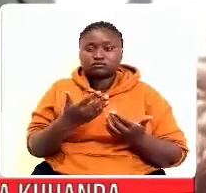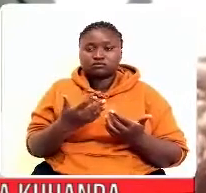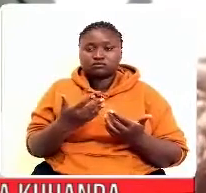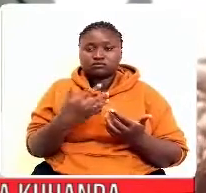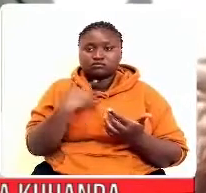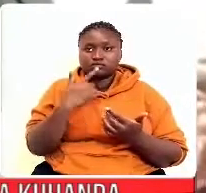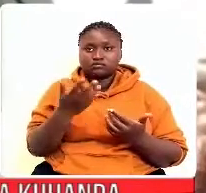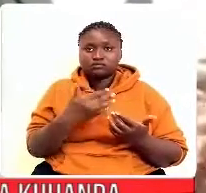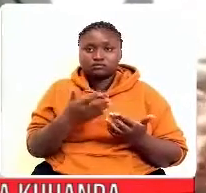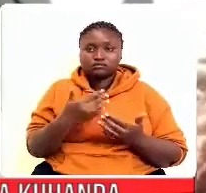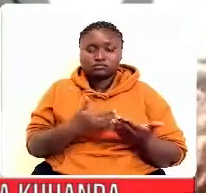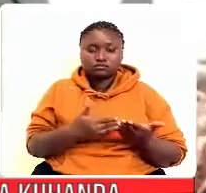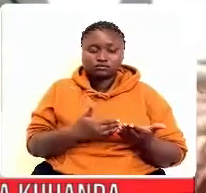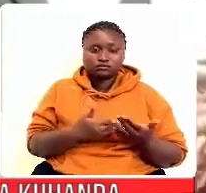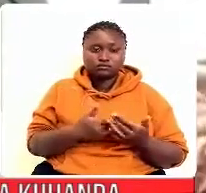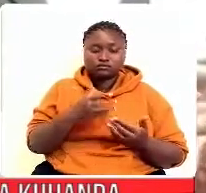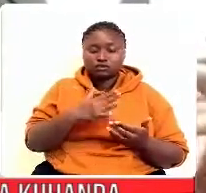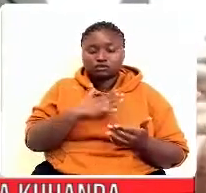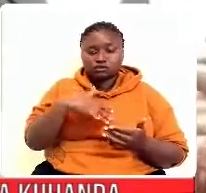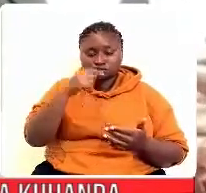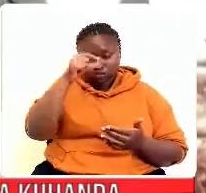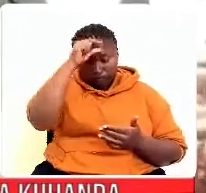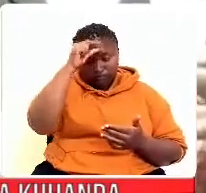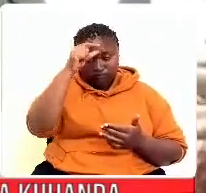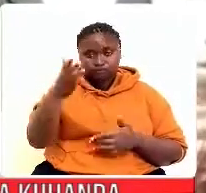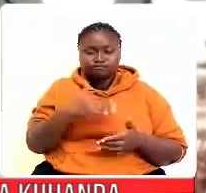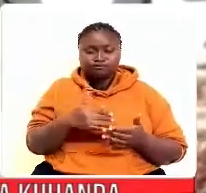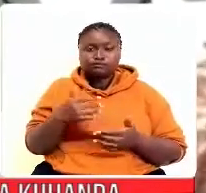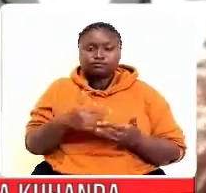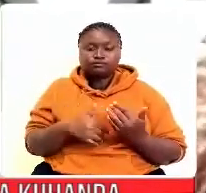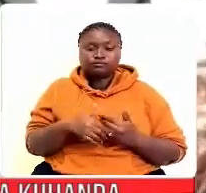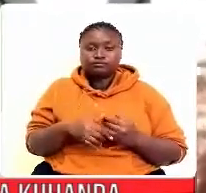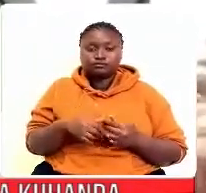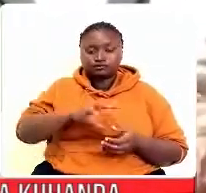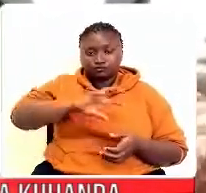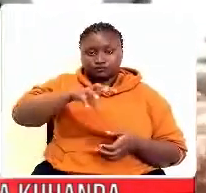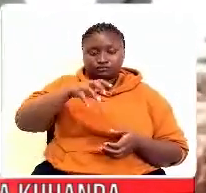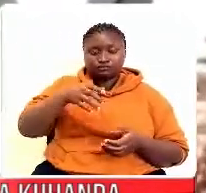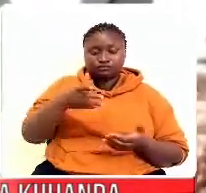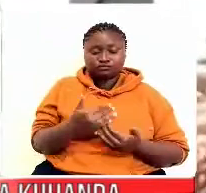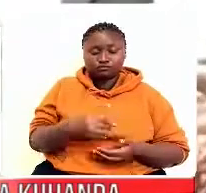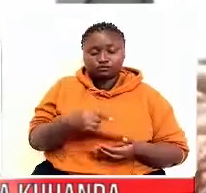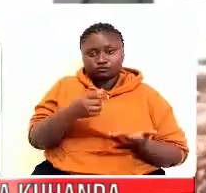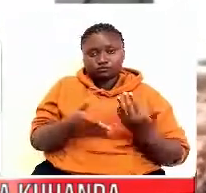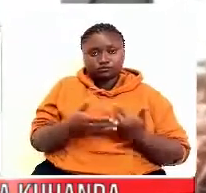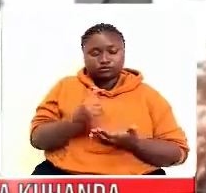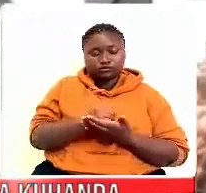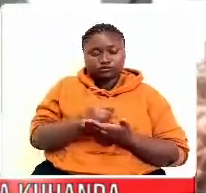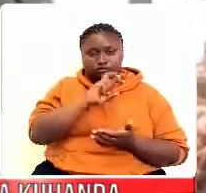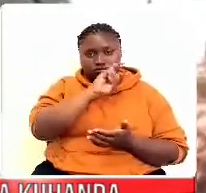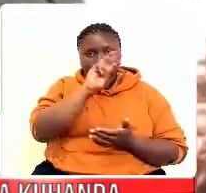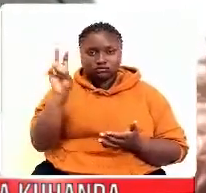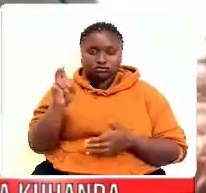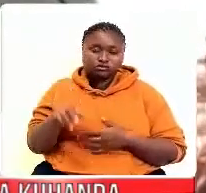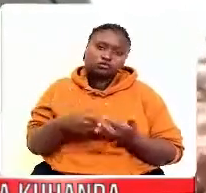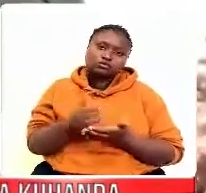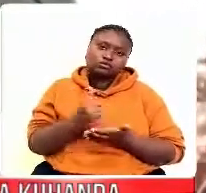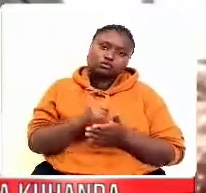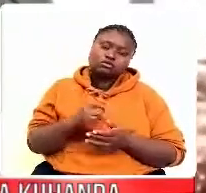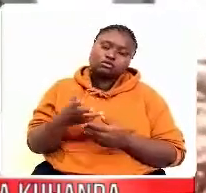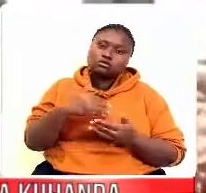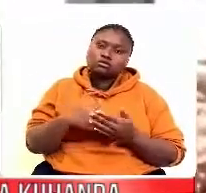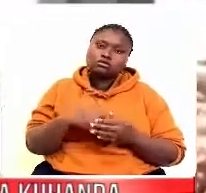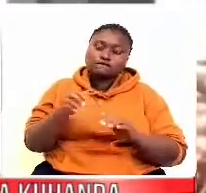tujipange. Tunaomba serikali kuu na serikali ya county waweze kuangalia upande wa ukulima bila